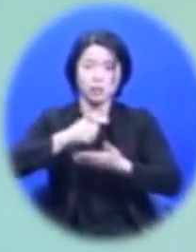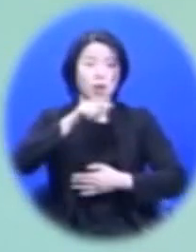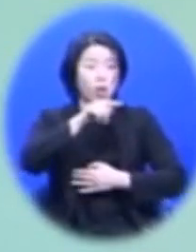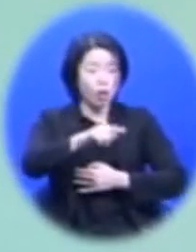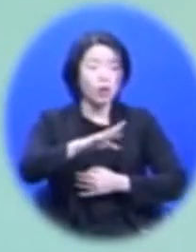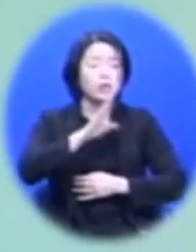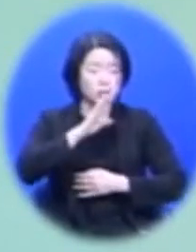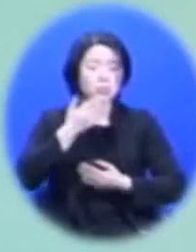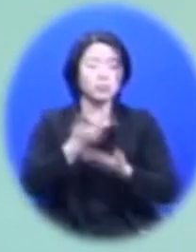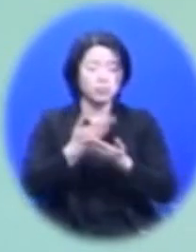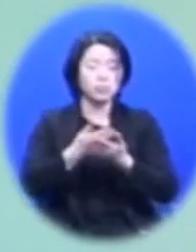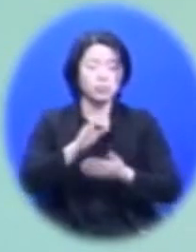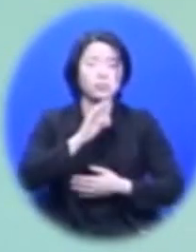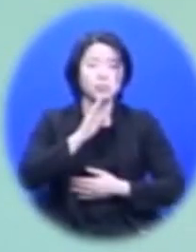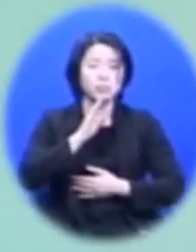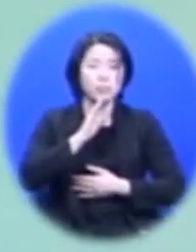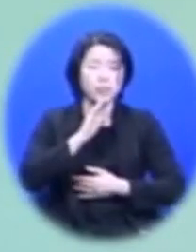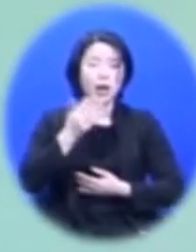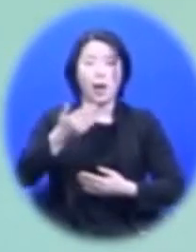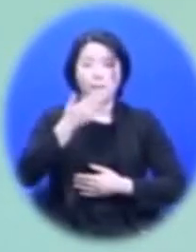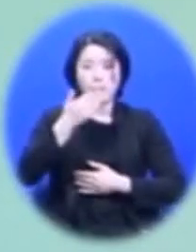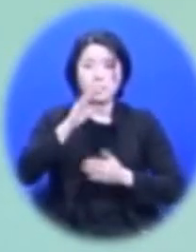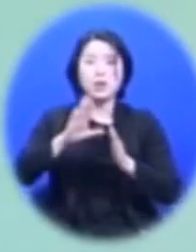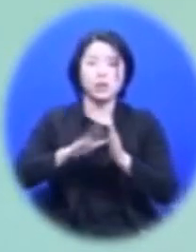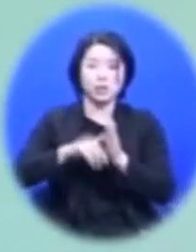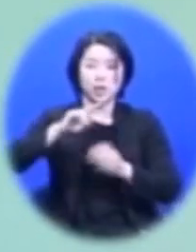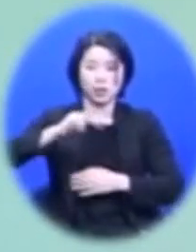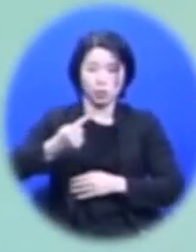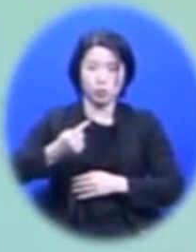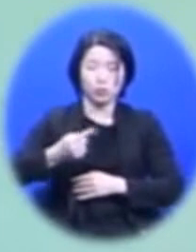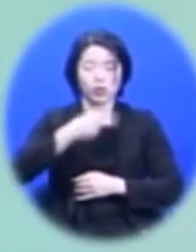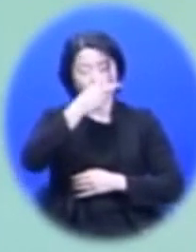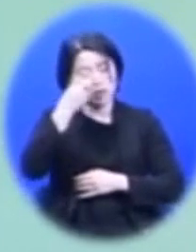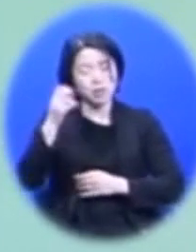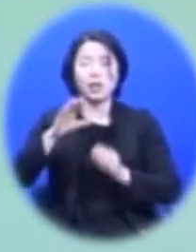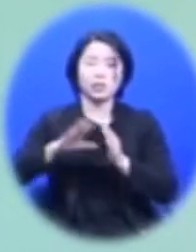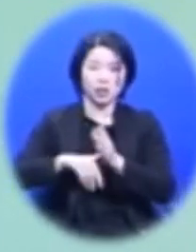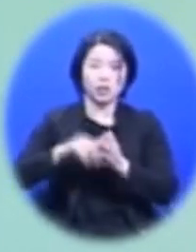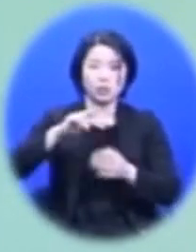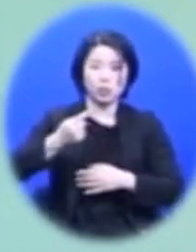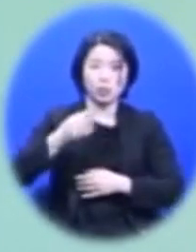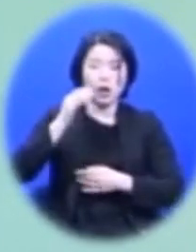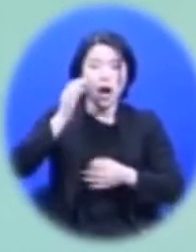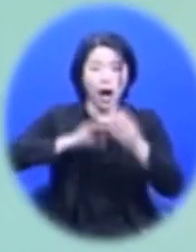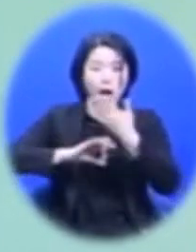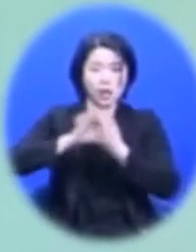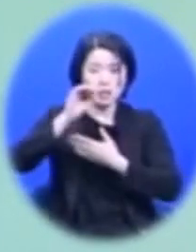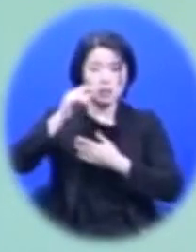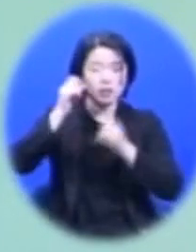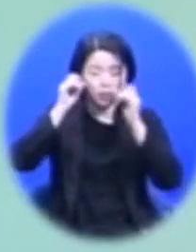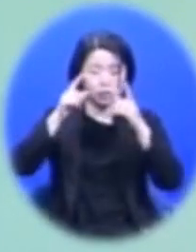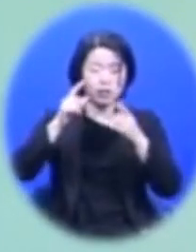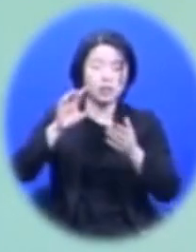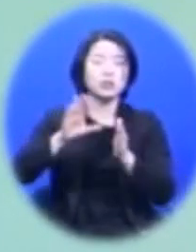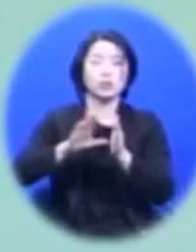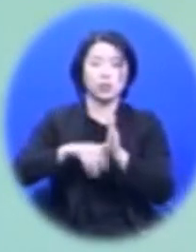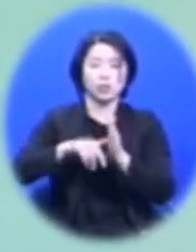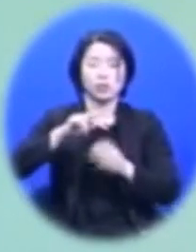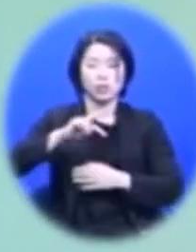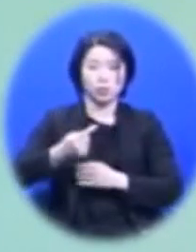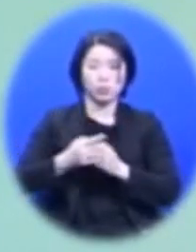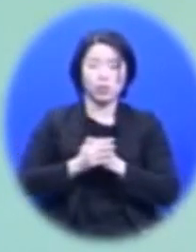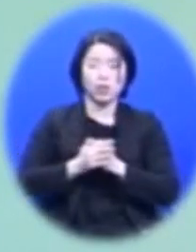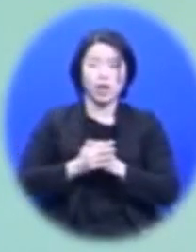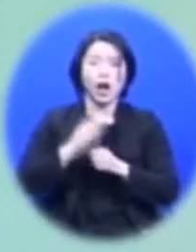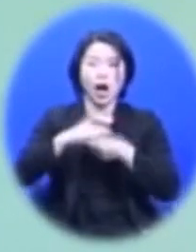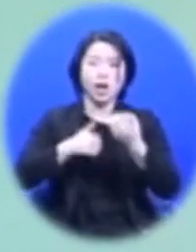정말 구하는구나. 밥을 먹을 때도, 잠자리에 들기 전에도, 아침에 일어나서도 그냥 하나님